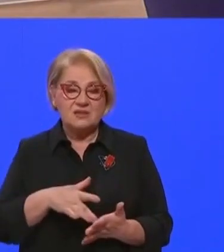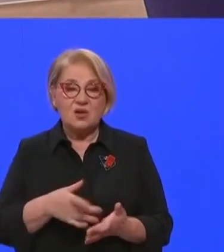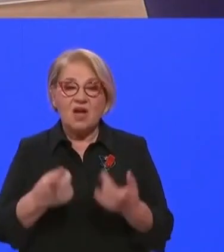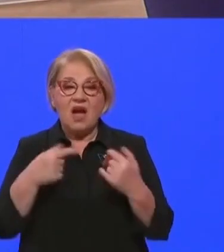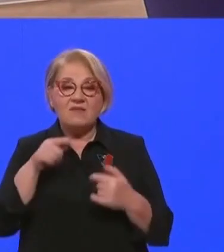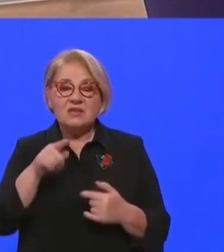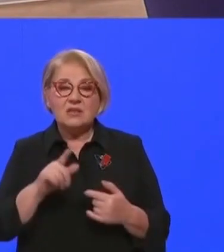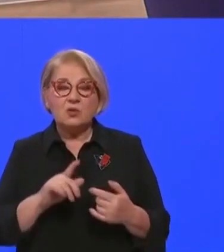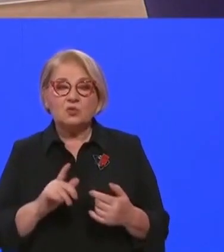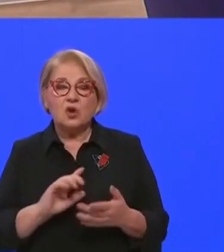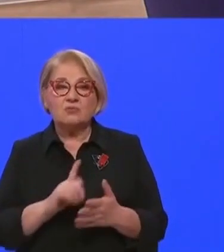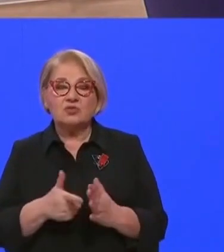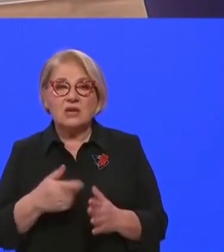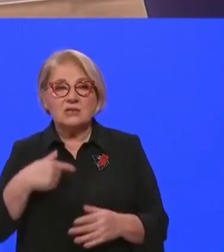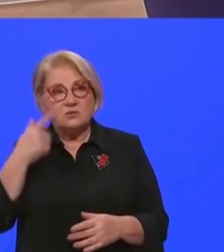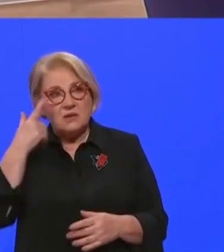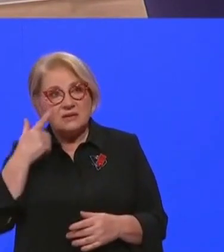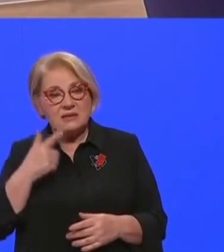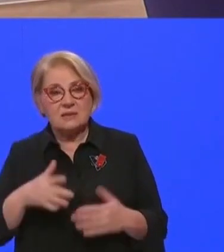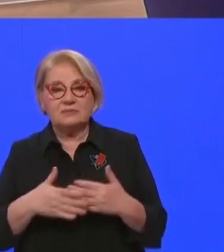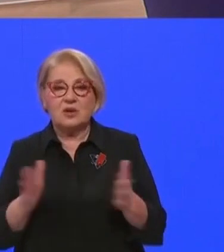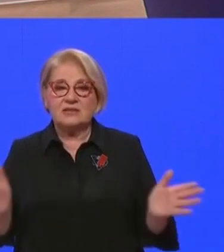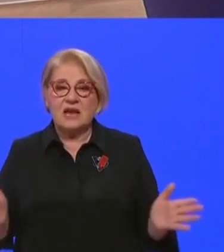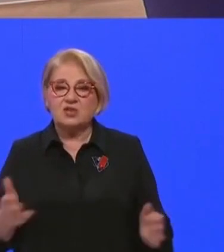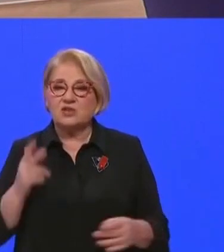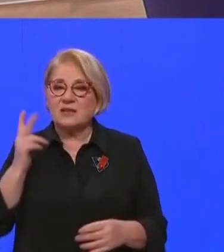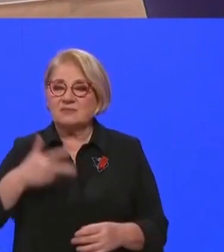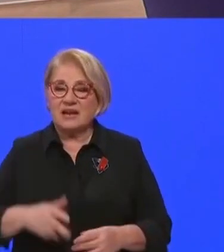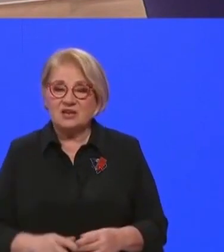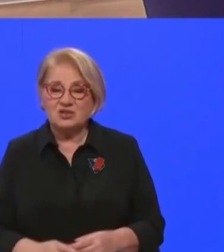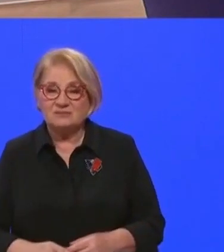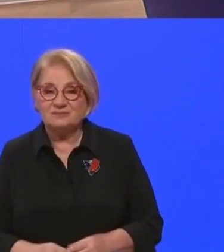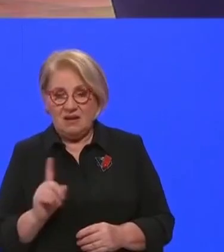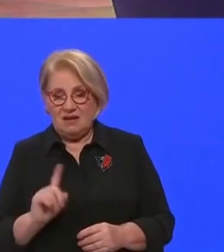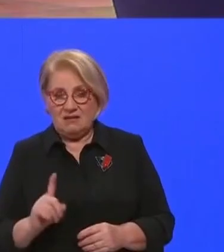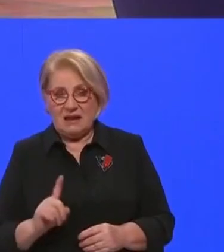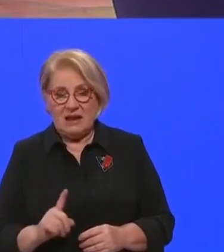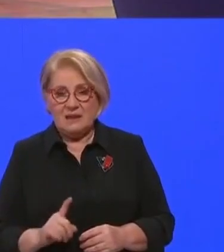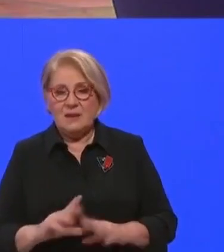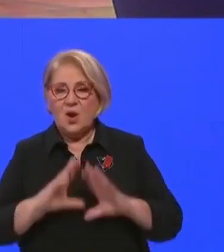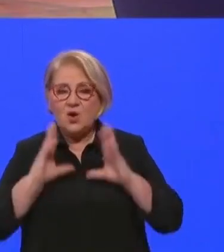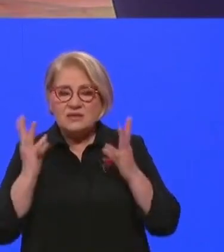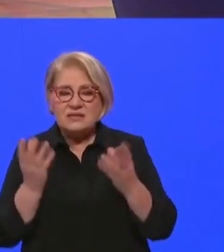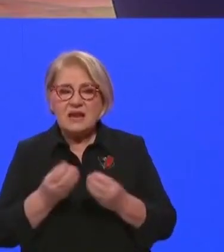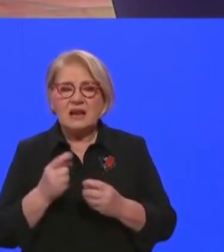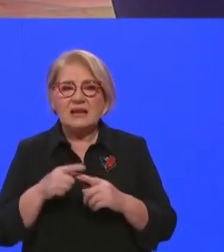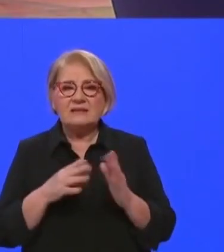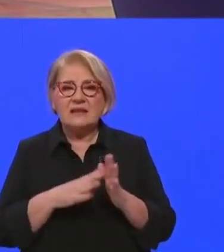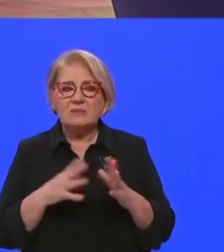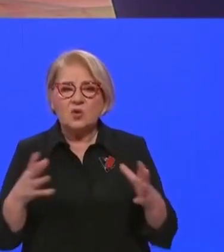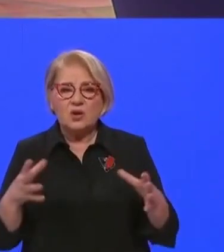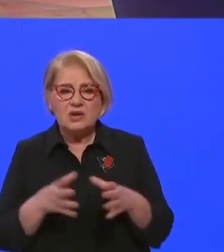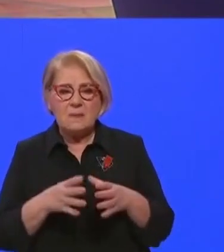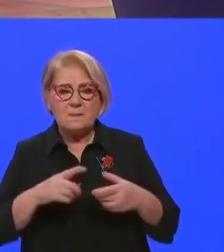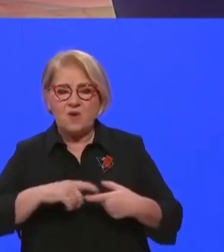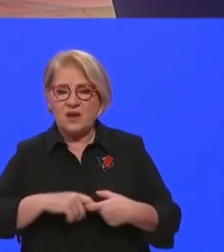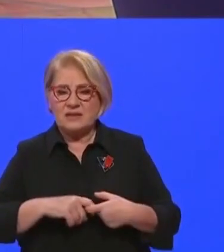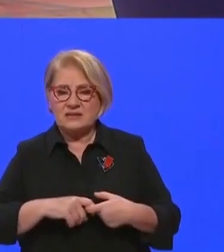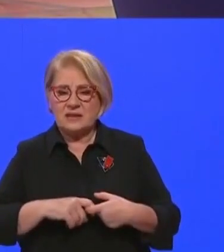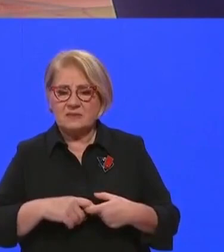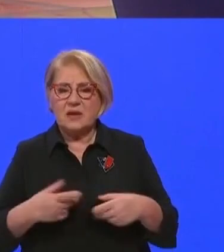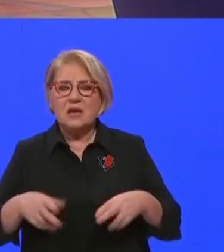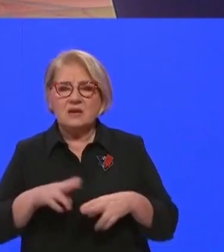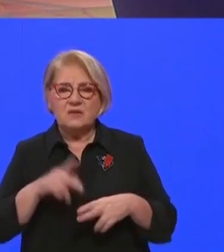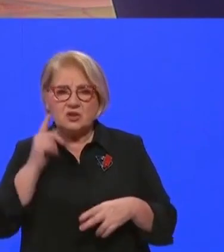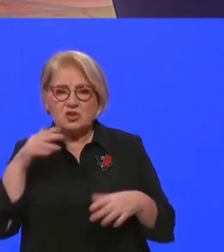ste u tom trenutku mislili, Bože, zemlje, otvori se, zašto sam i bila sam nesretna? Cijeli tim koji je oko nas. I